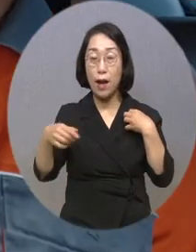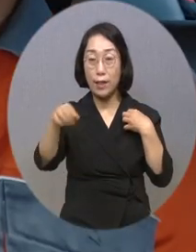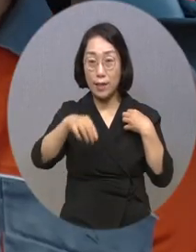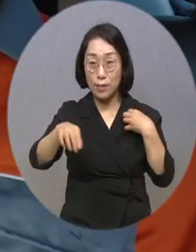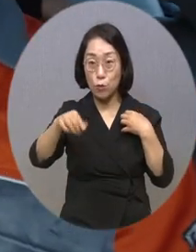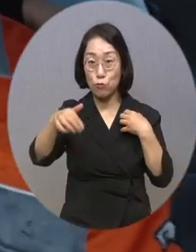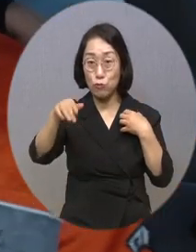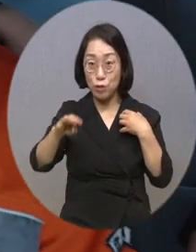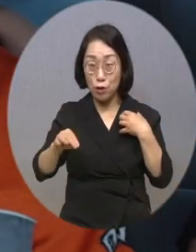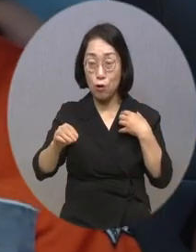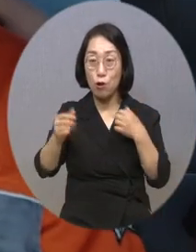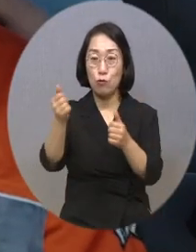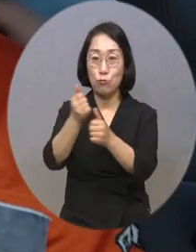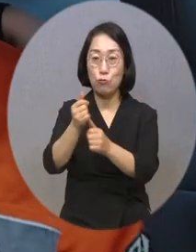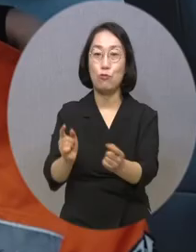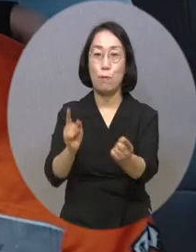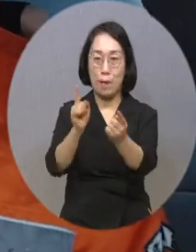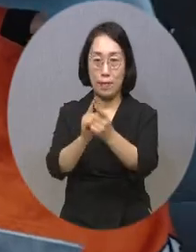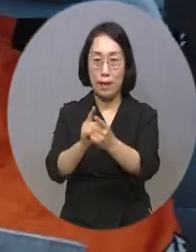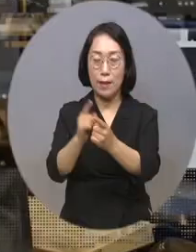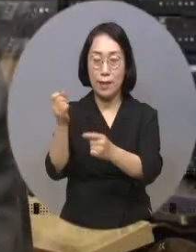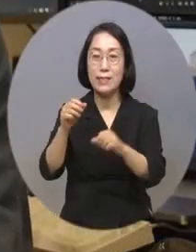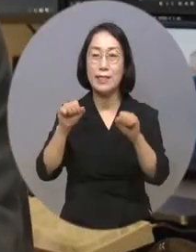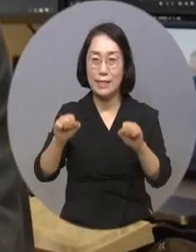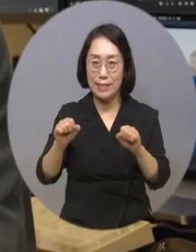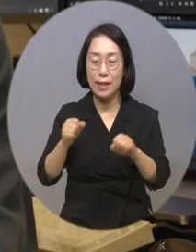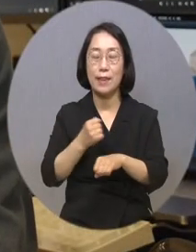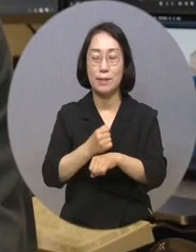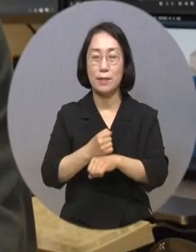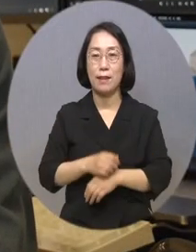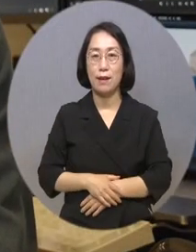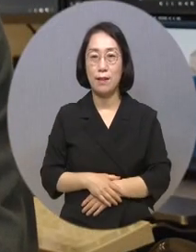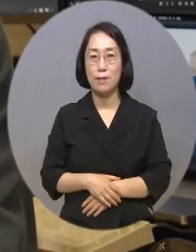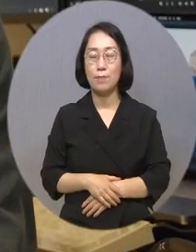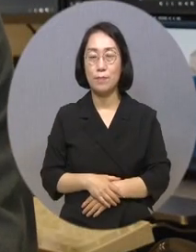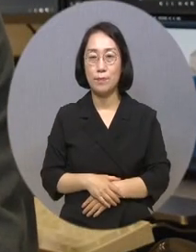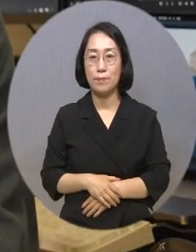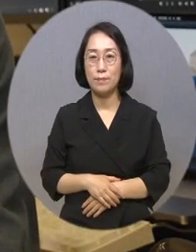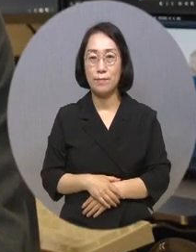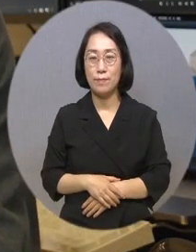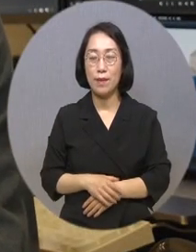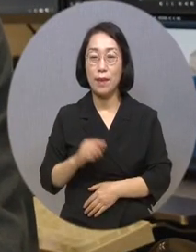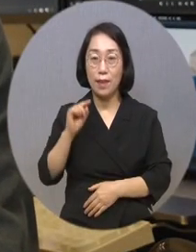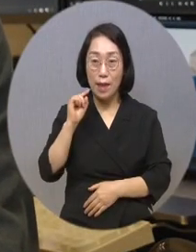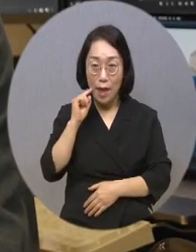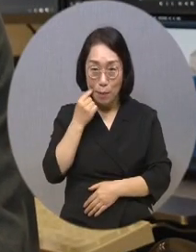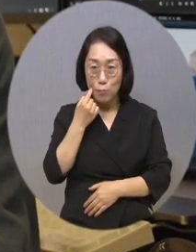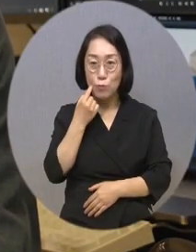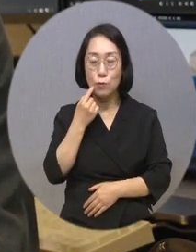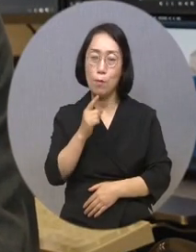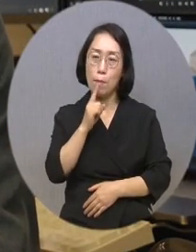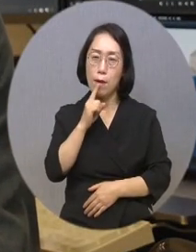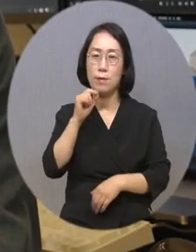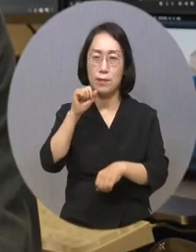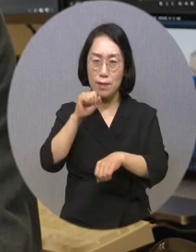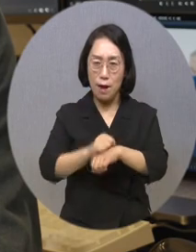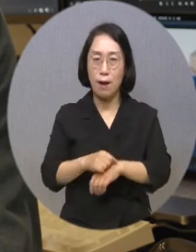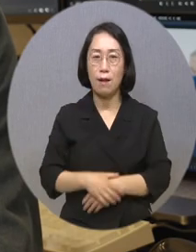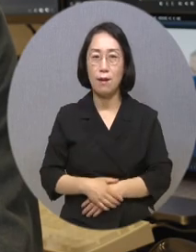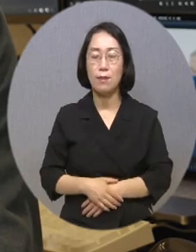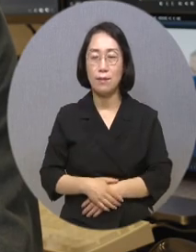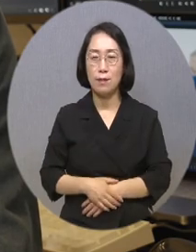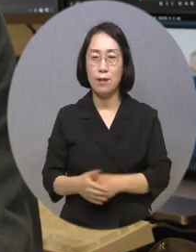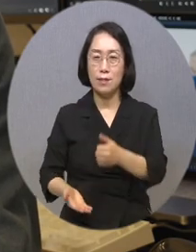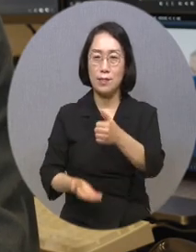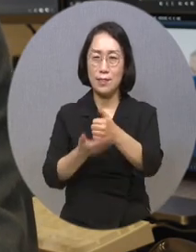만나뵈면서 다시 인사드리도록 하겠습니다. 아 굉장히 또 아름다우시고 말주변도 좋으시고 뭐 사실 뭐 더